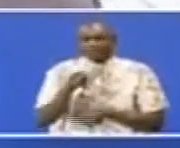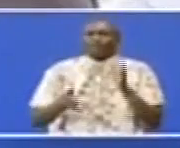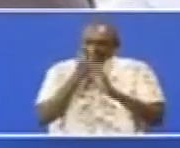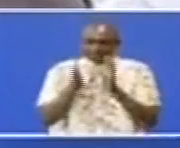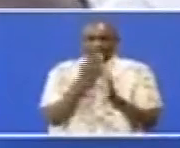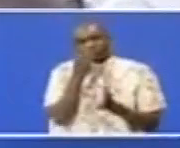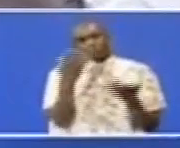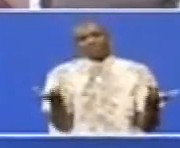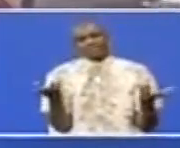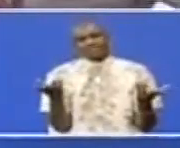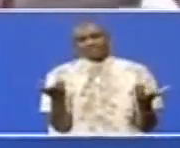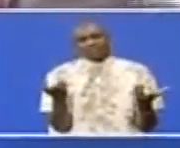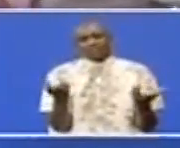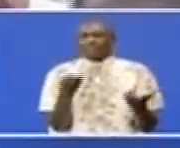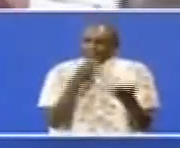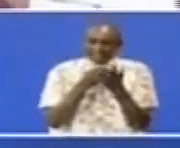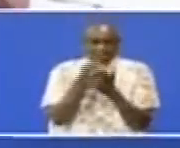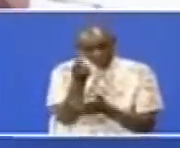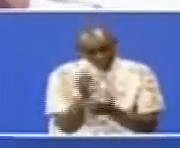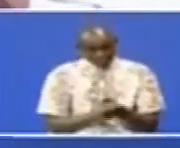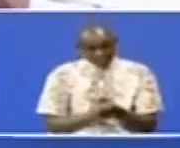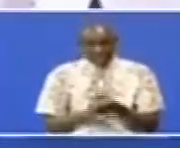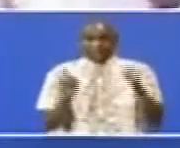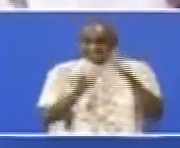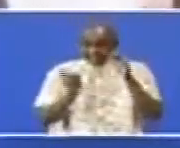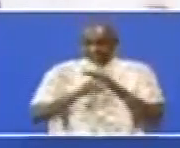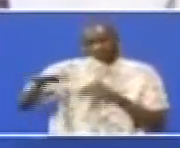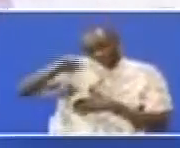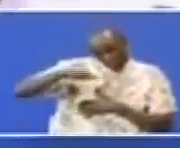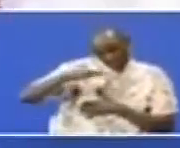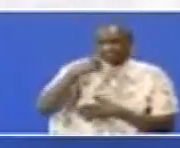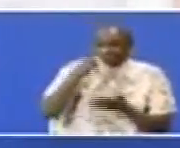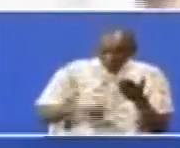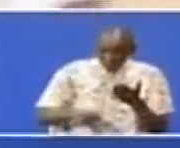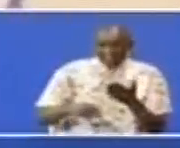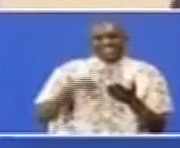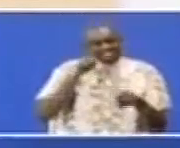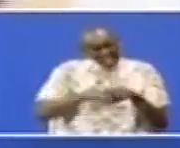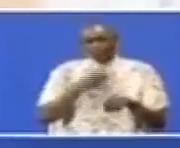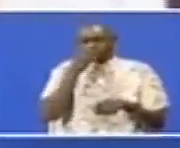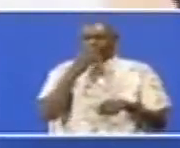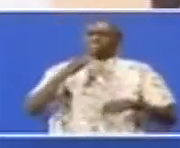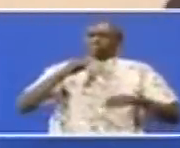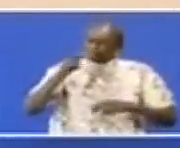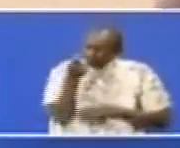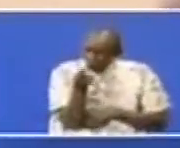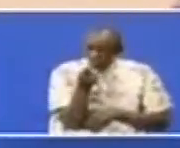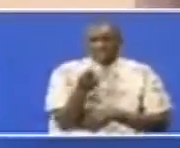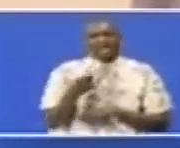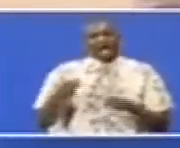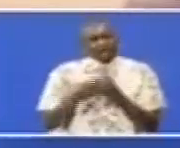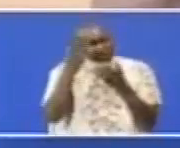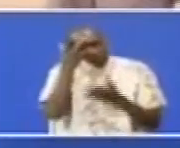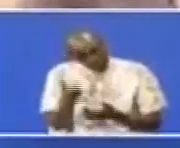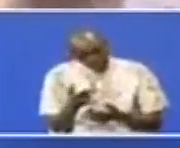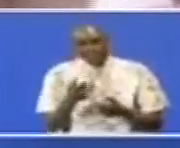result with a minimal cost. Kwa mjibu wa waziri wa mazingira Eugene Wamalwa, tatizo la ukosefu wa chakula umechangiwa pakubwa kwa kutokuwepo kwa